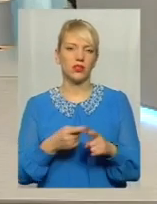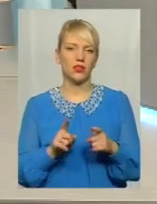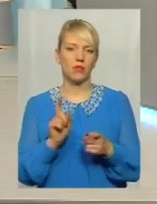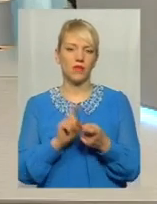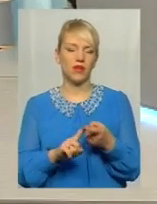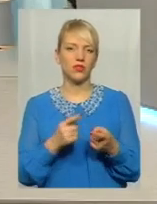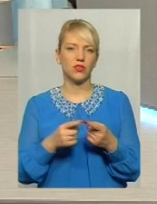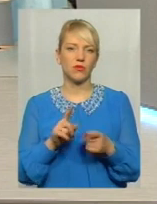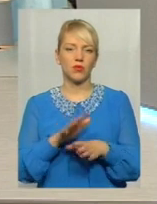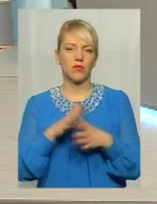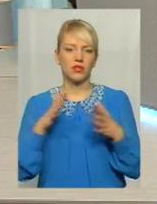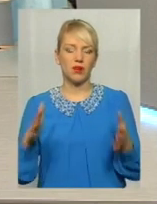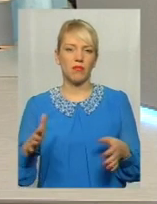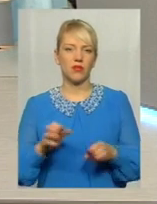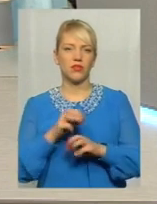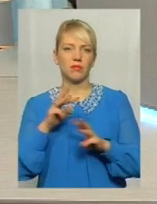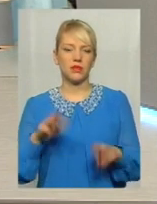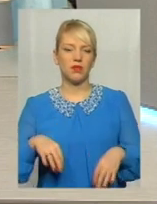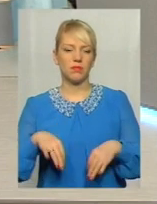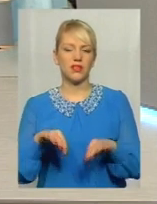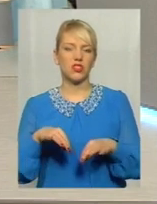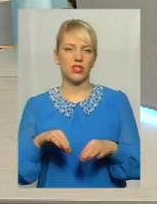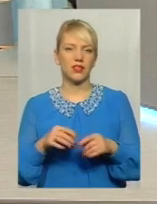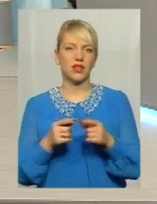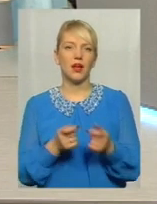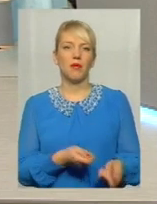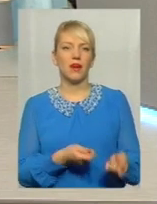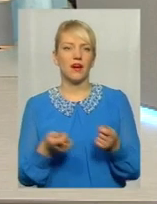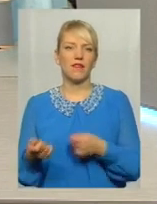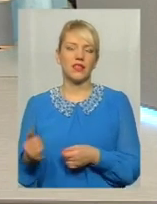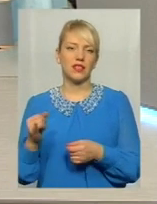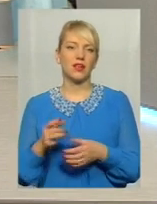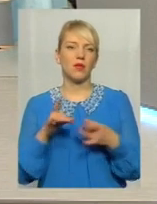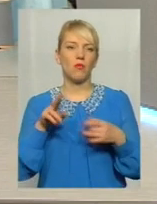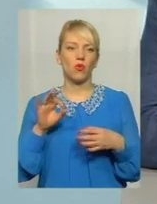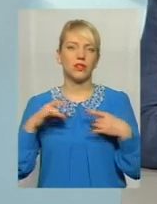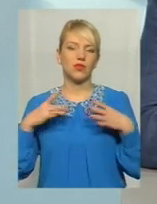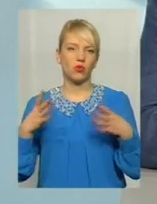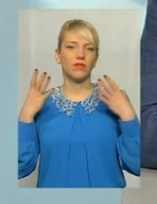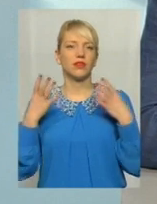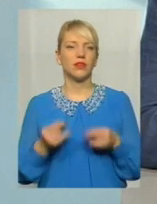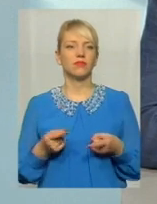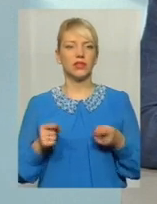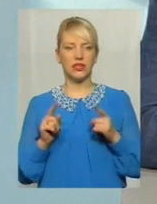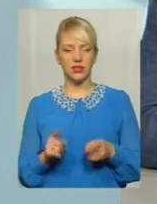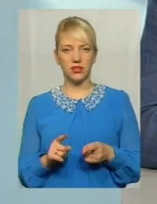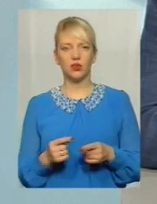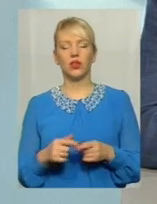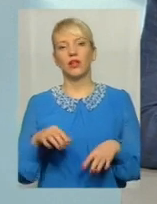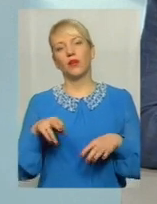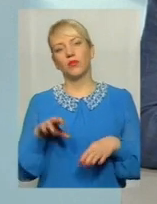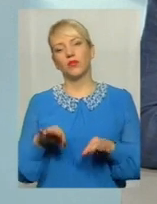максимально забезпечити пасажирські перевезення. Ну і по святкових днях дійсно по